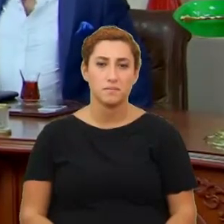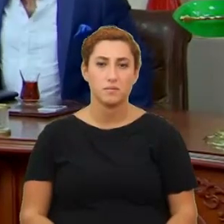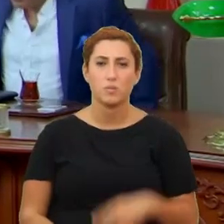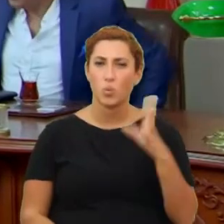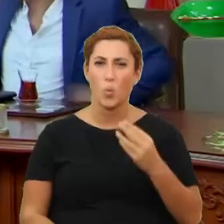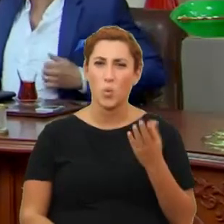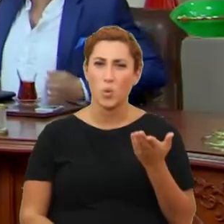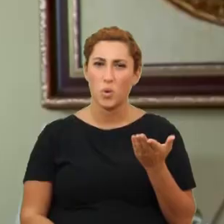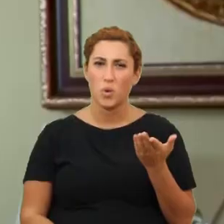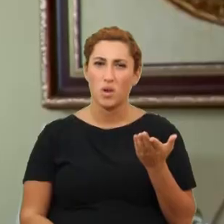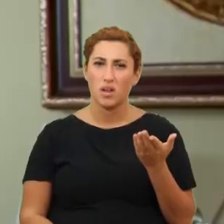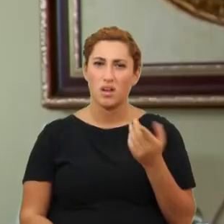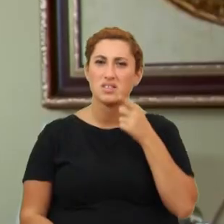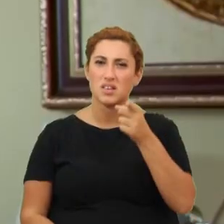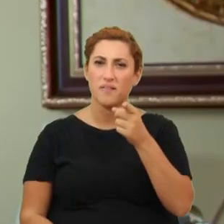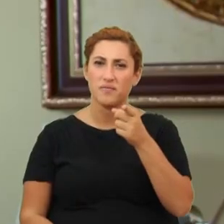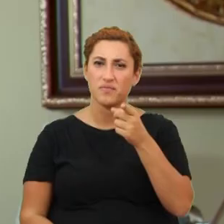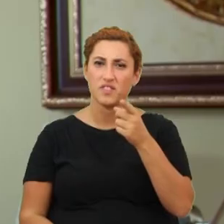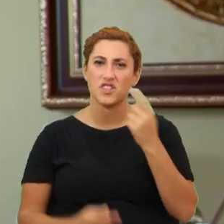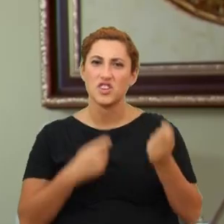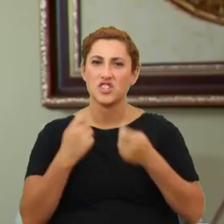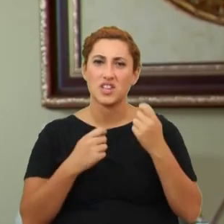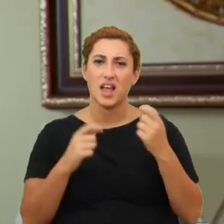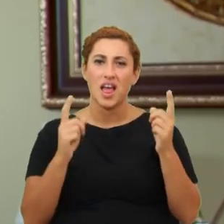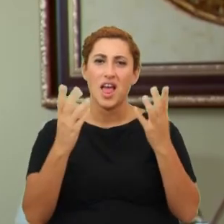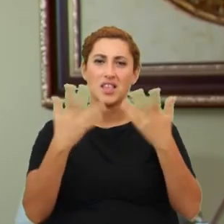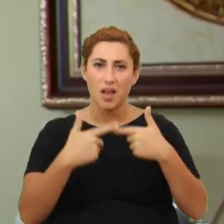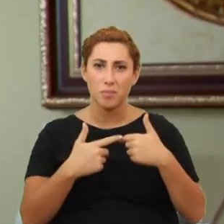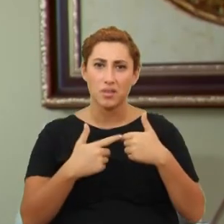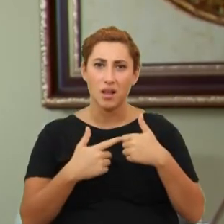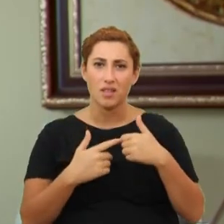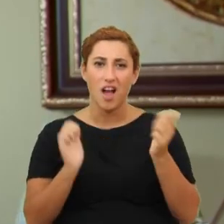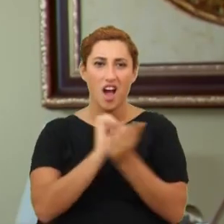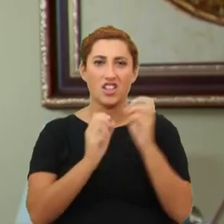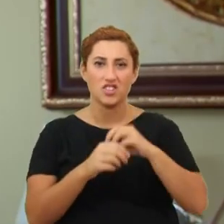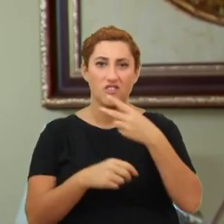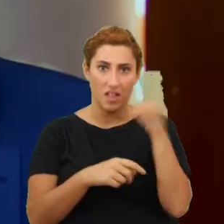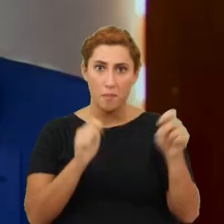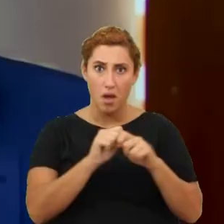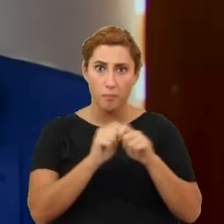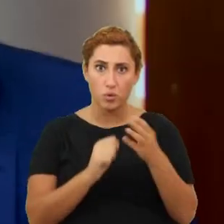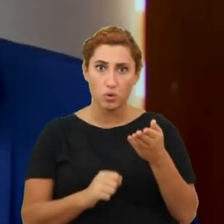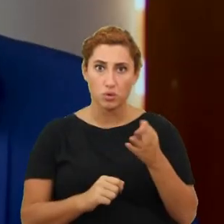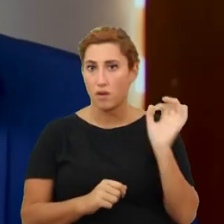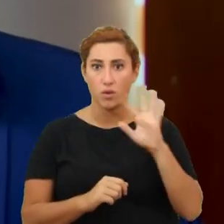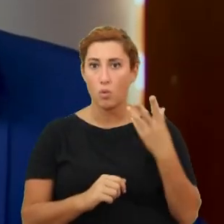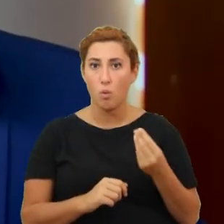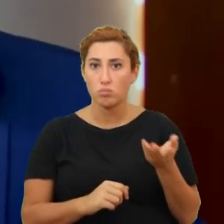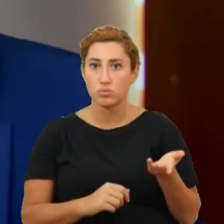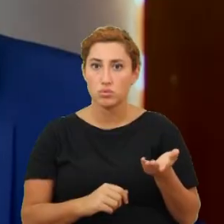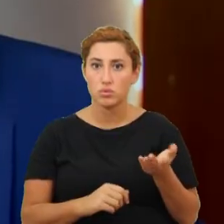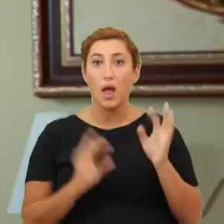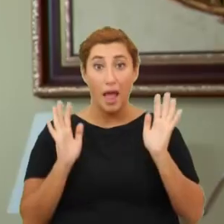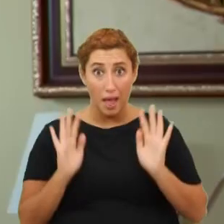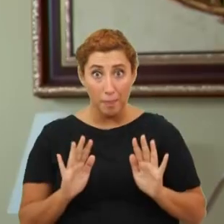Ne oluyor ya? Sen şirketin hesabından ailene villa mı yaptırıyorsun? Evet, ne var bunda?